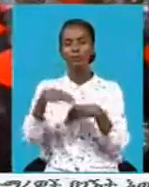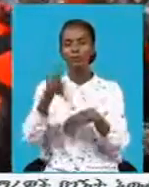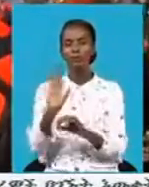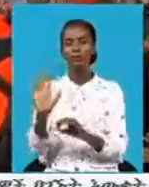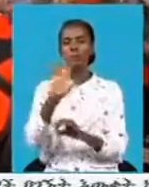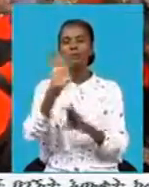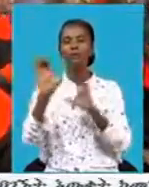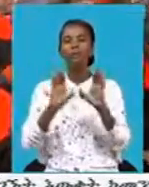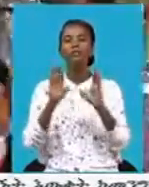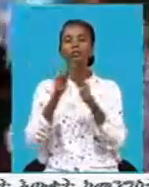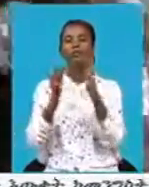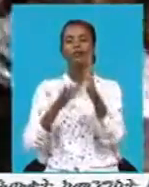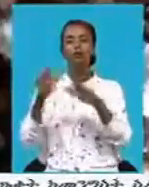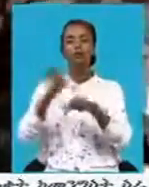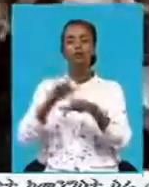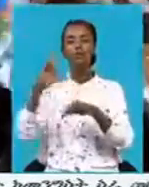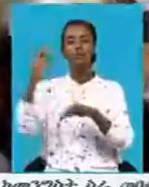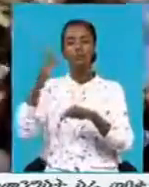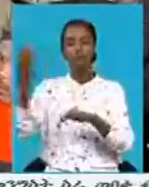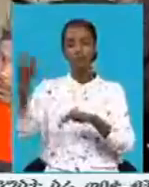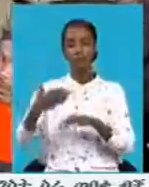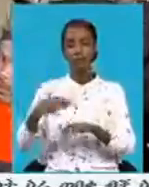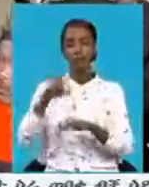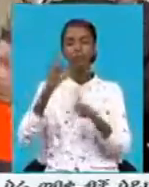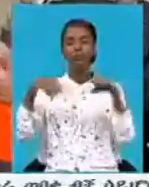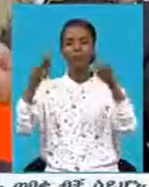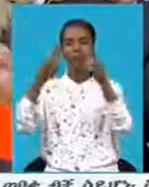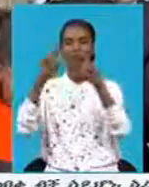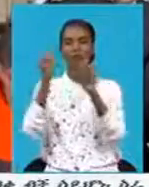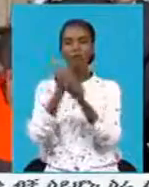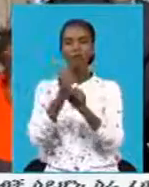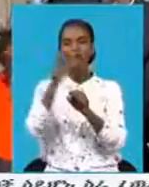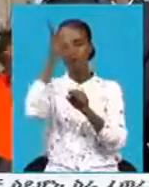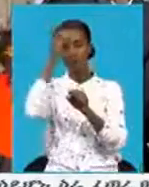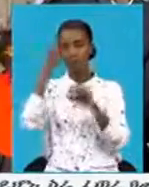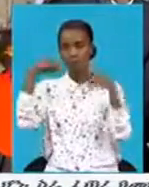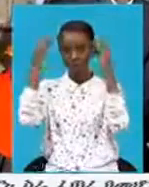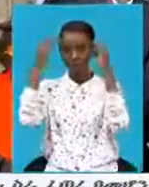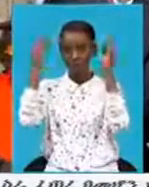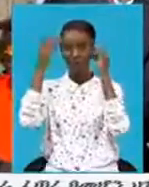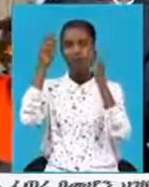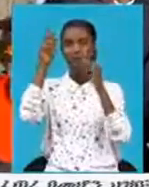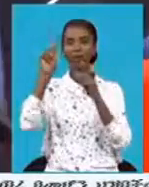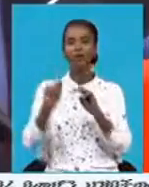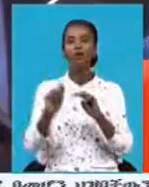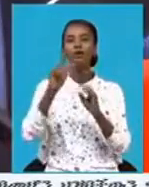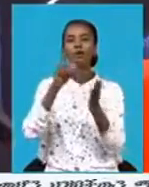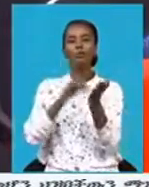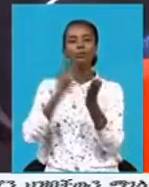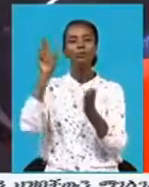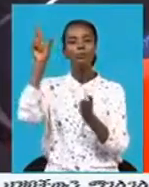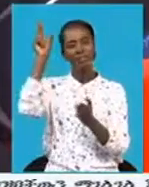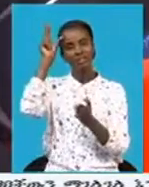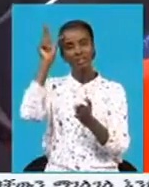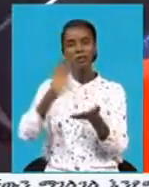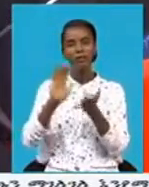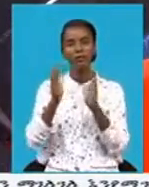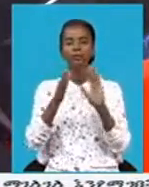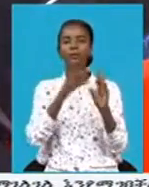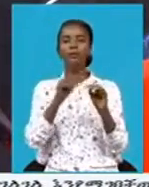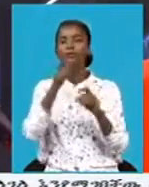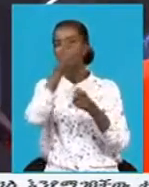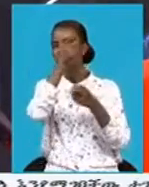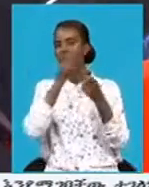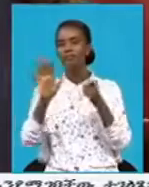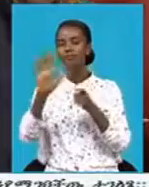ተካሂዷል። በስነ ስርዓቱ ላይ በክብር እንግድነት የተገኙት የፌዴራል ስራና ክህሎት ሚኒስቴር ሚኒስትር ዴታ ዶክተር በከርሻሌ ሲሆኑ ለተመራቂዎችም